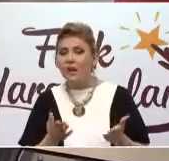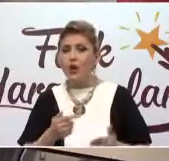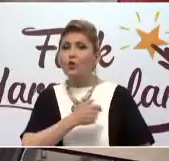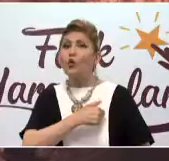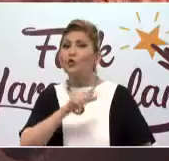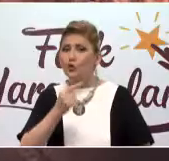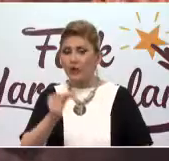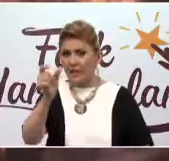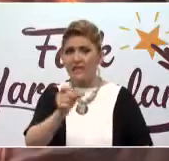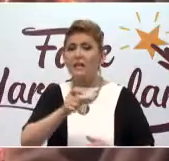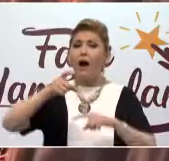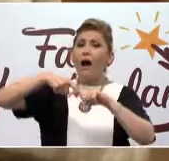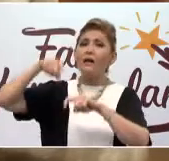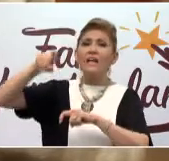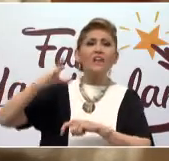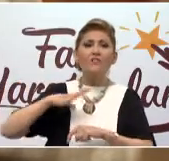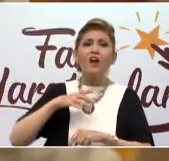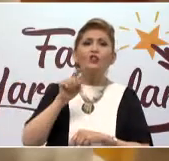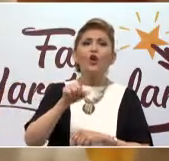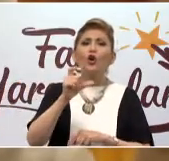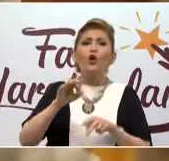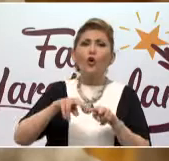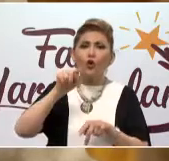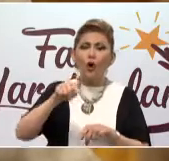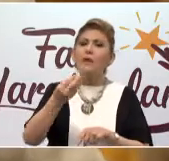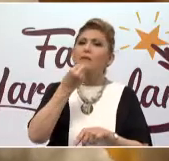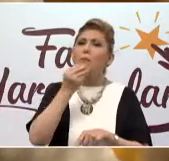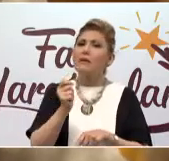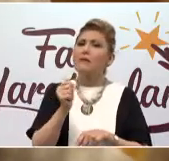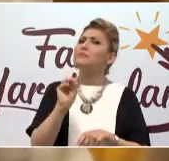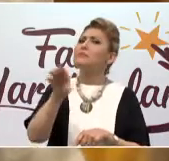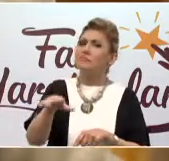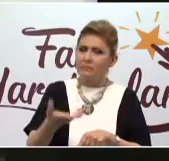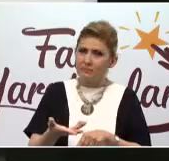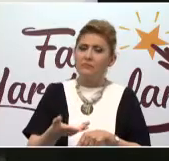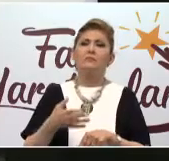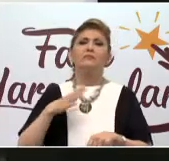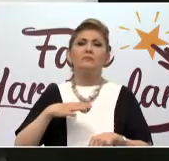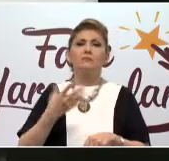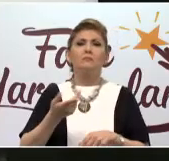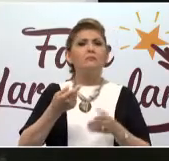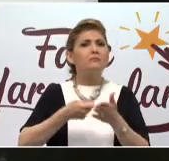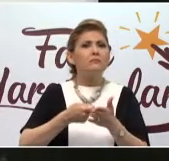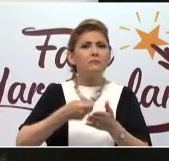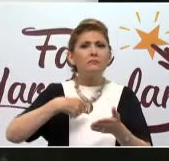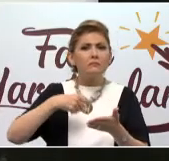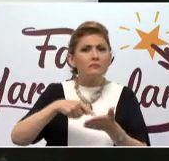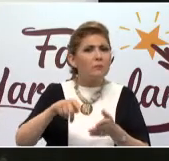Gönüllüler, kişiler askıdanevar.com'a girip yemek ısmarlayabiliyorlar. Bu birinci ayağı projenin. İkincisi de markalar kendi